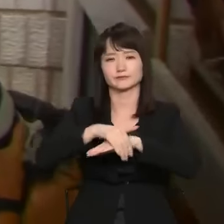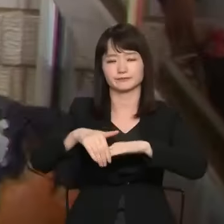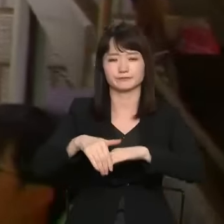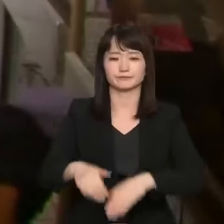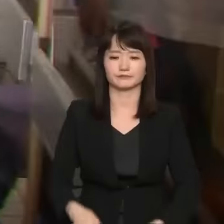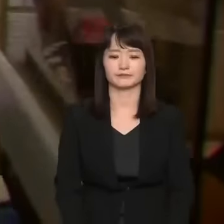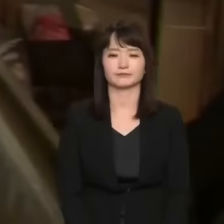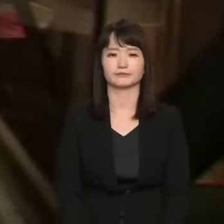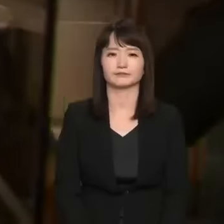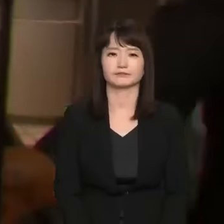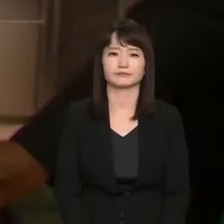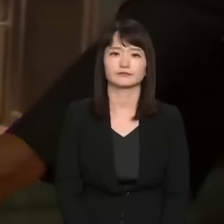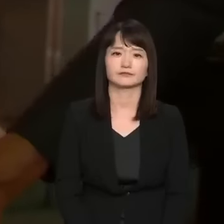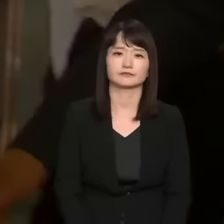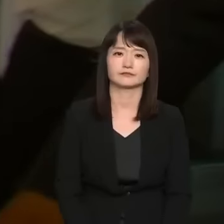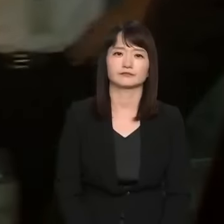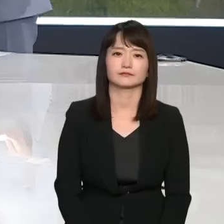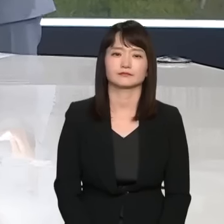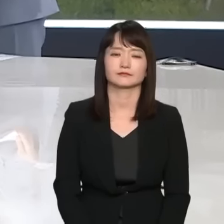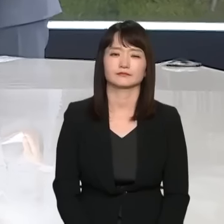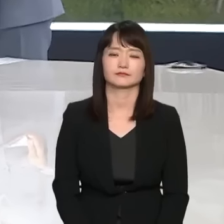JTBC 박병현입니다.